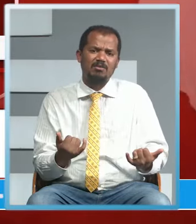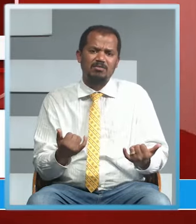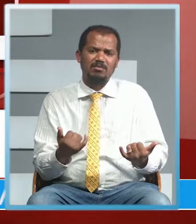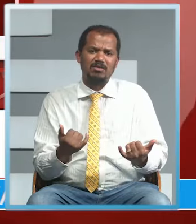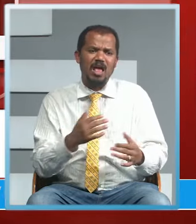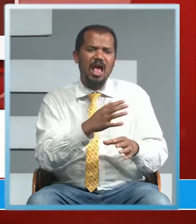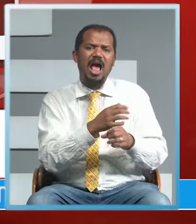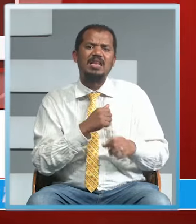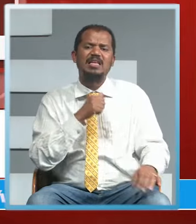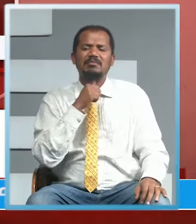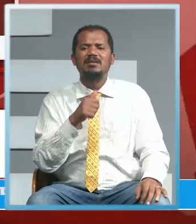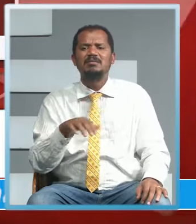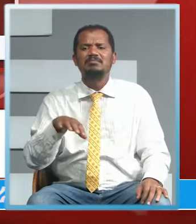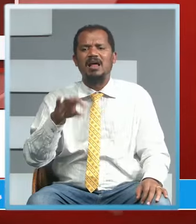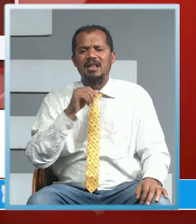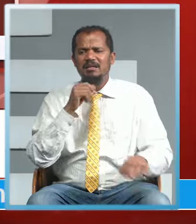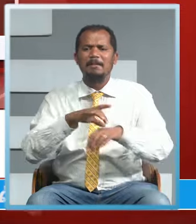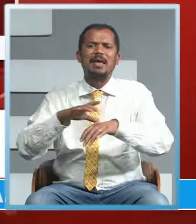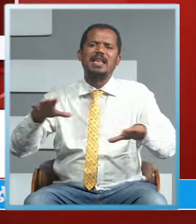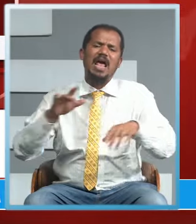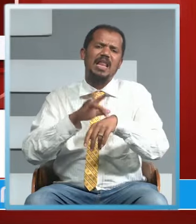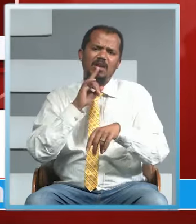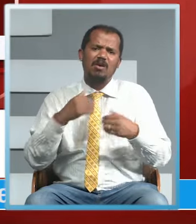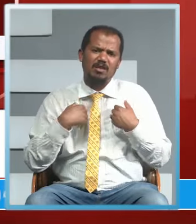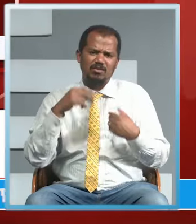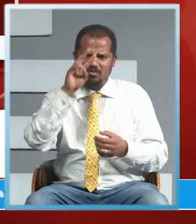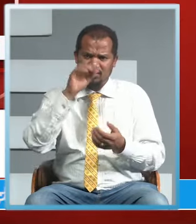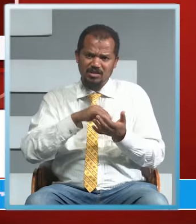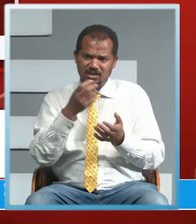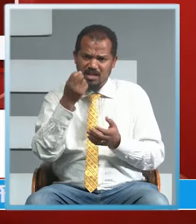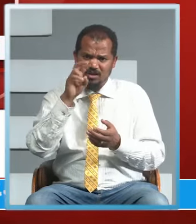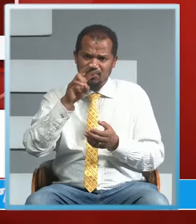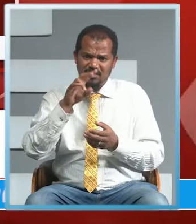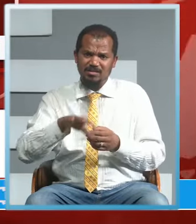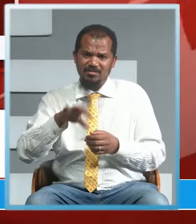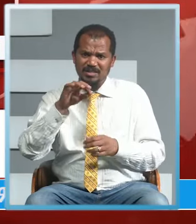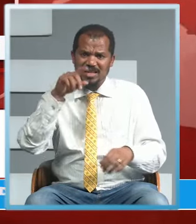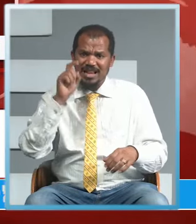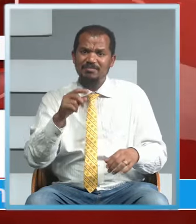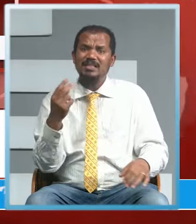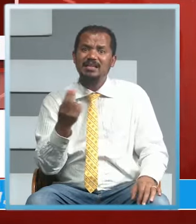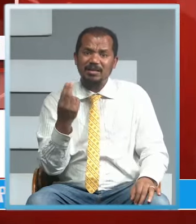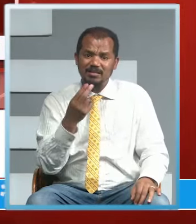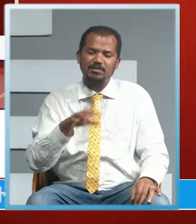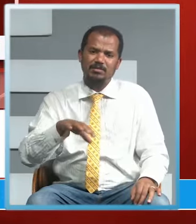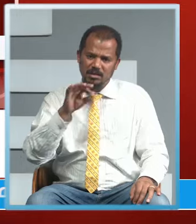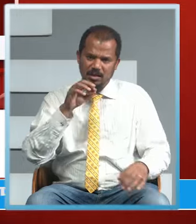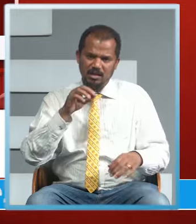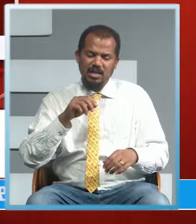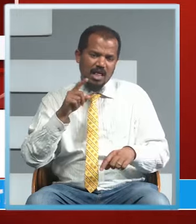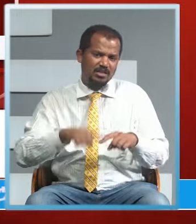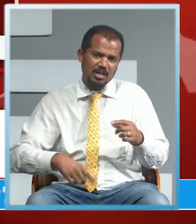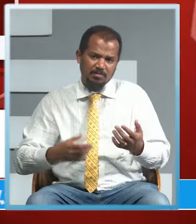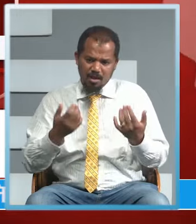አሁን የሚቀበለንም አናገኝም። ሜዳ ላይ ነው በቃ ያለን። 2012 ጀምረን ማግኘት ያለበት ጥቅማጥቅም ልናገኝ